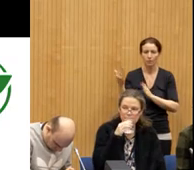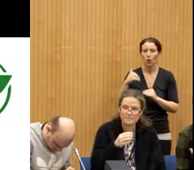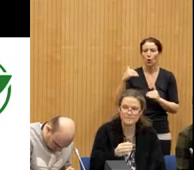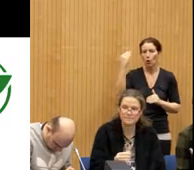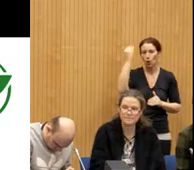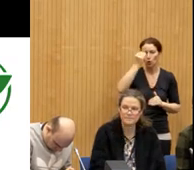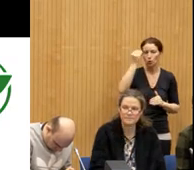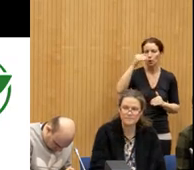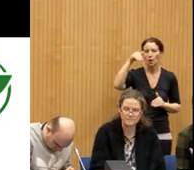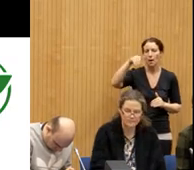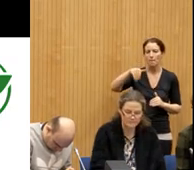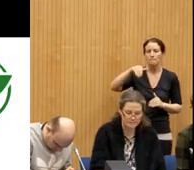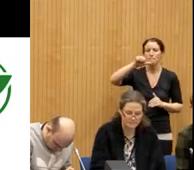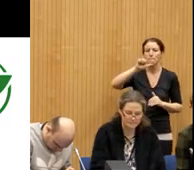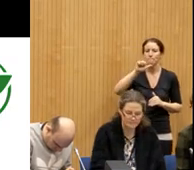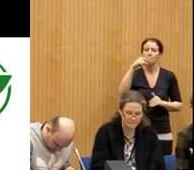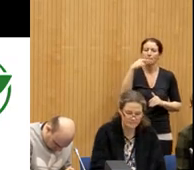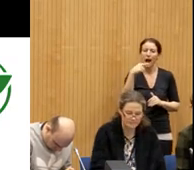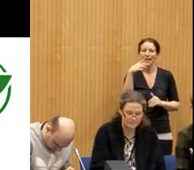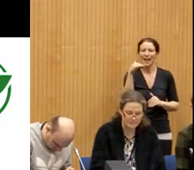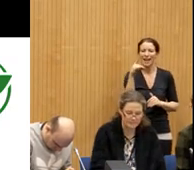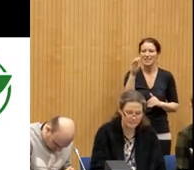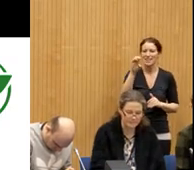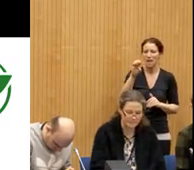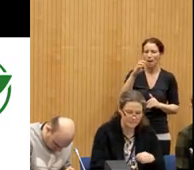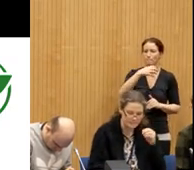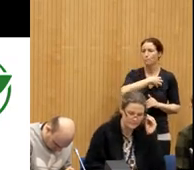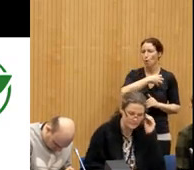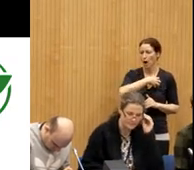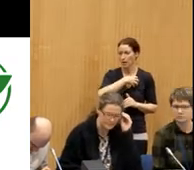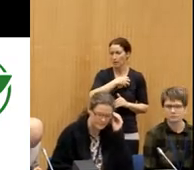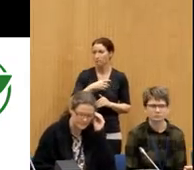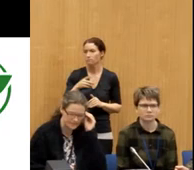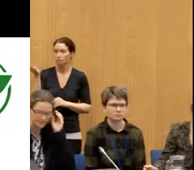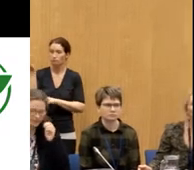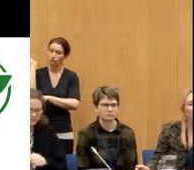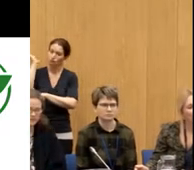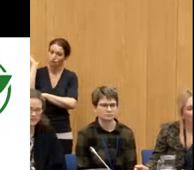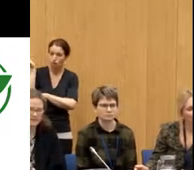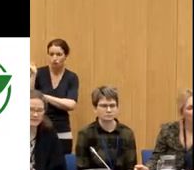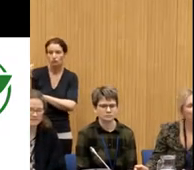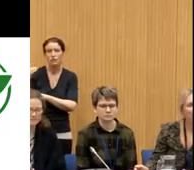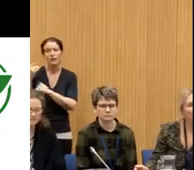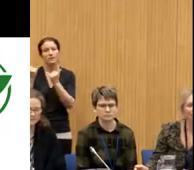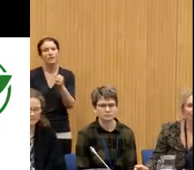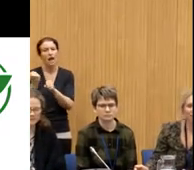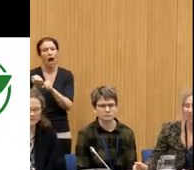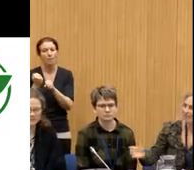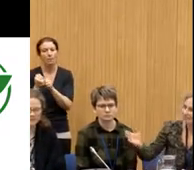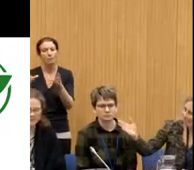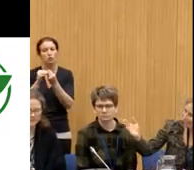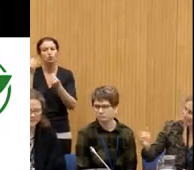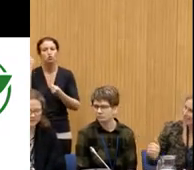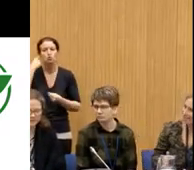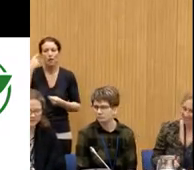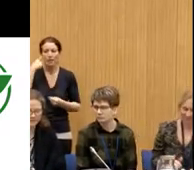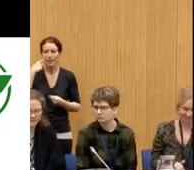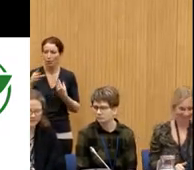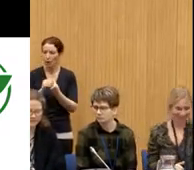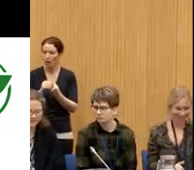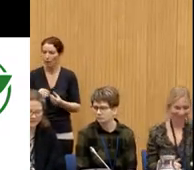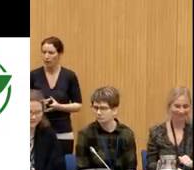Hochschule Magdeburg. Er wird darüber berichten, wie seine Arbeit als Bildungsfachkraft gemeinsam mit Studierenden aussieht. Lieber